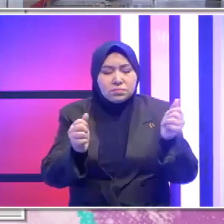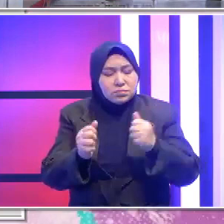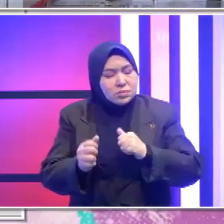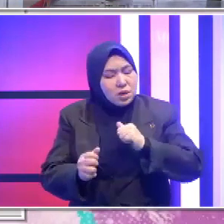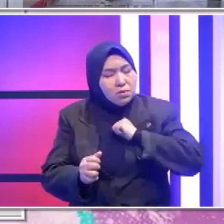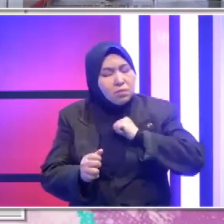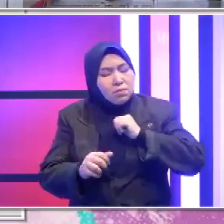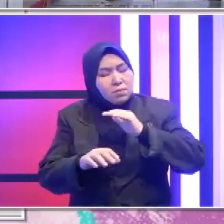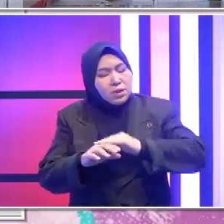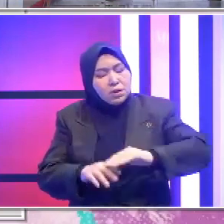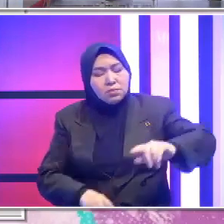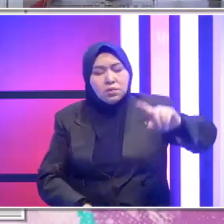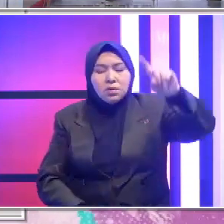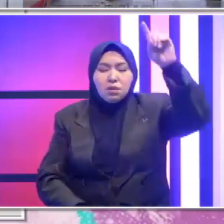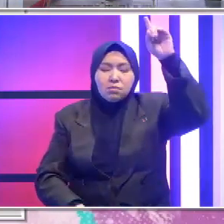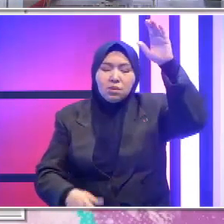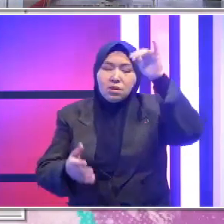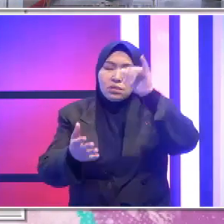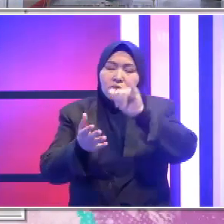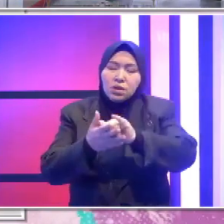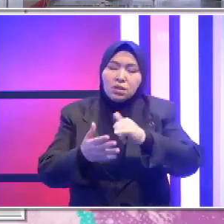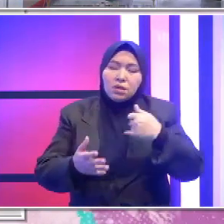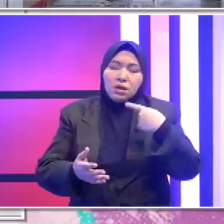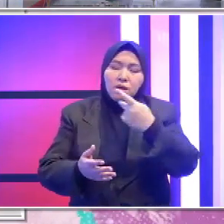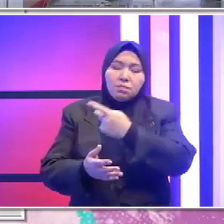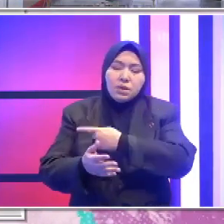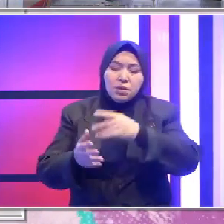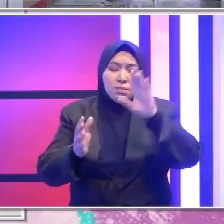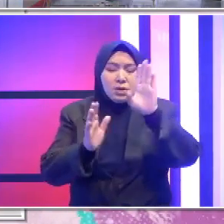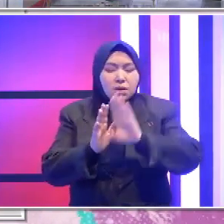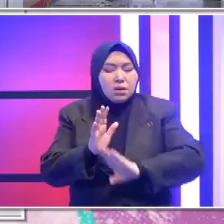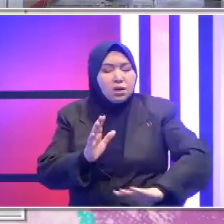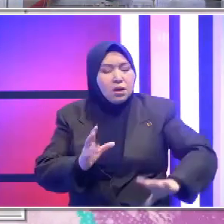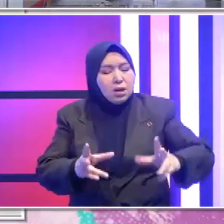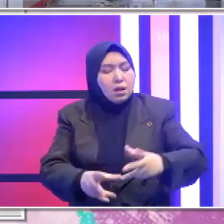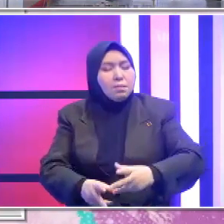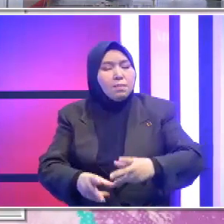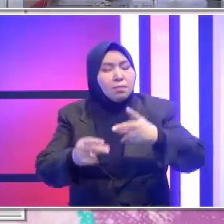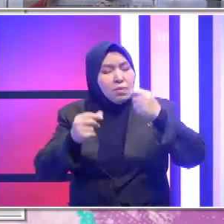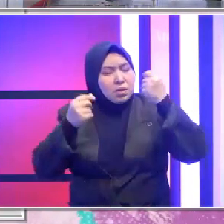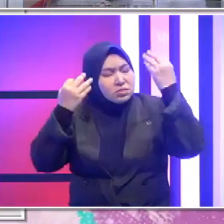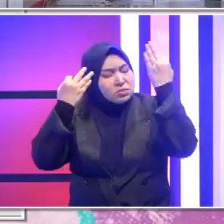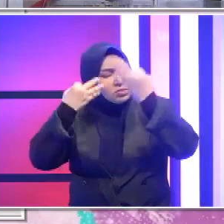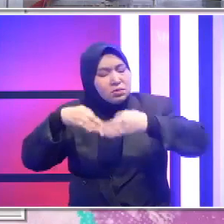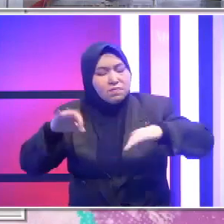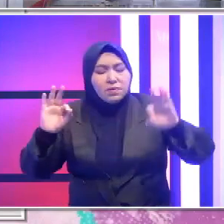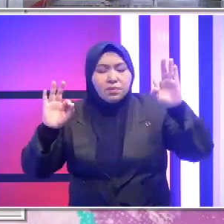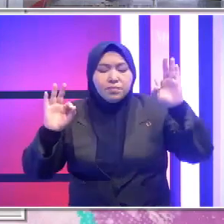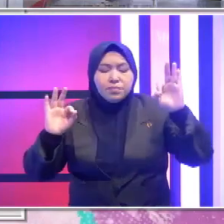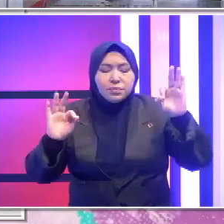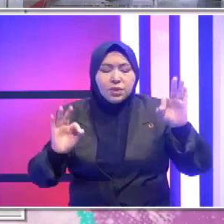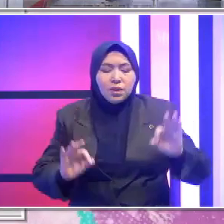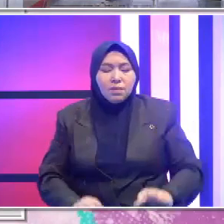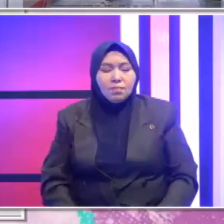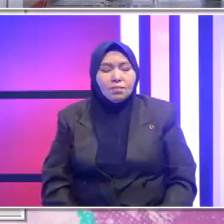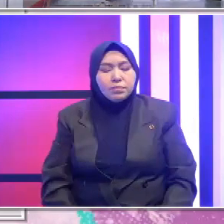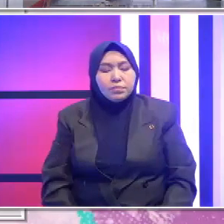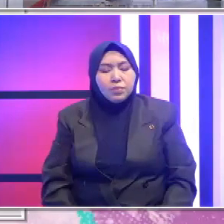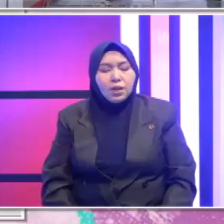mekanusme iyana ya aku Dusun i